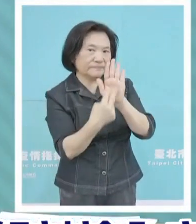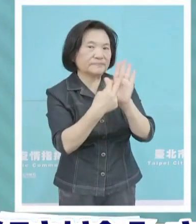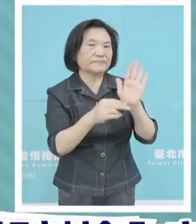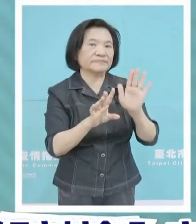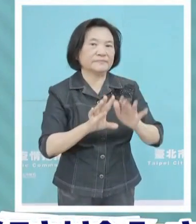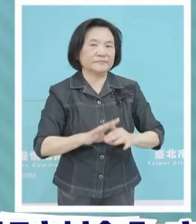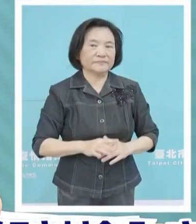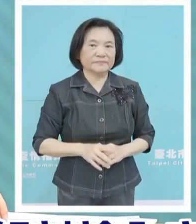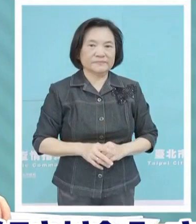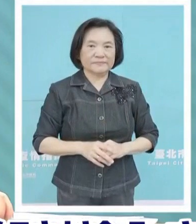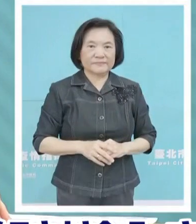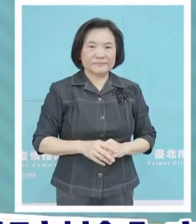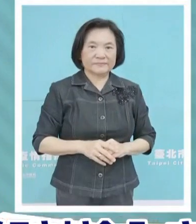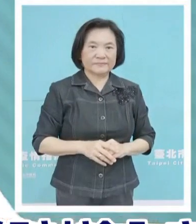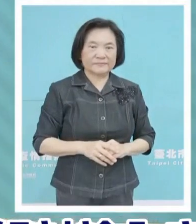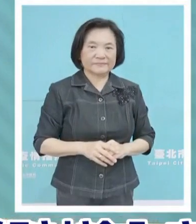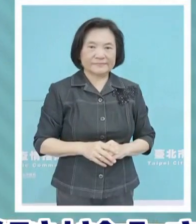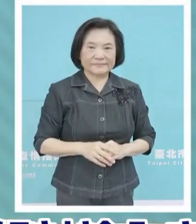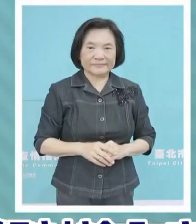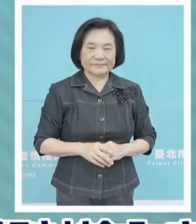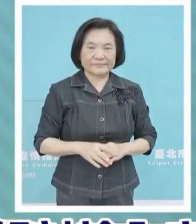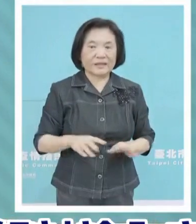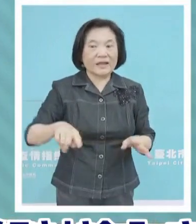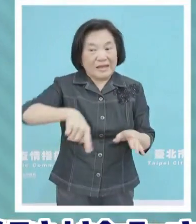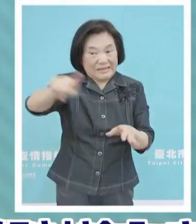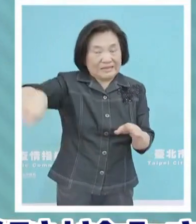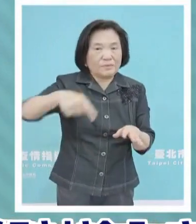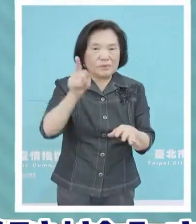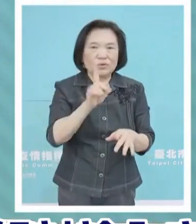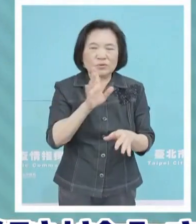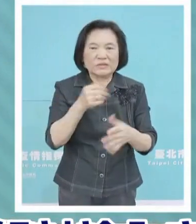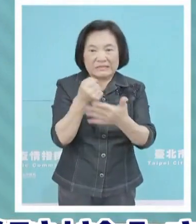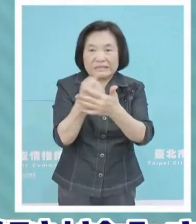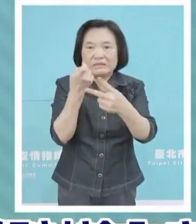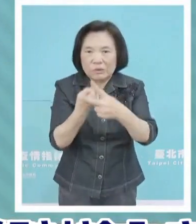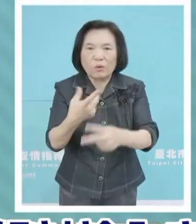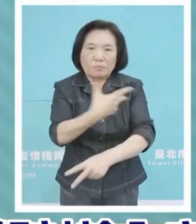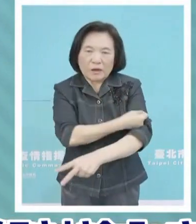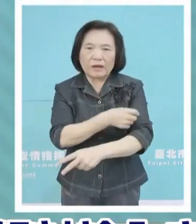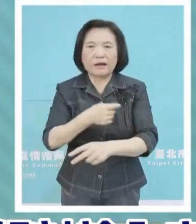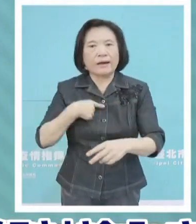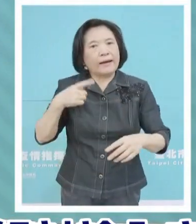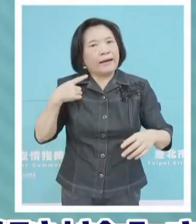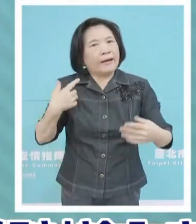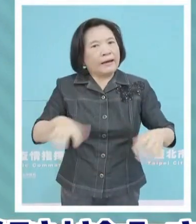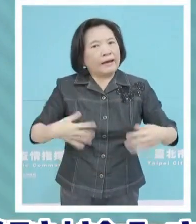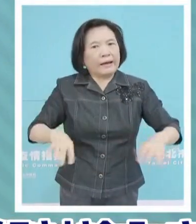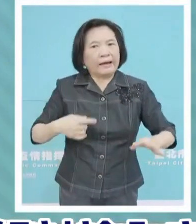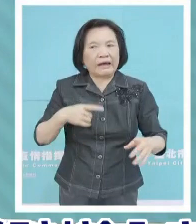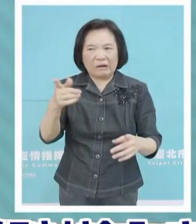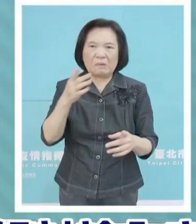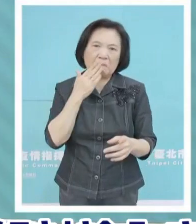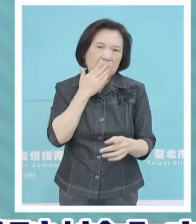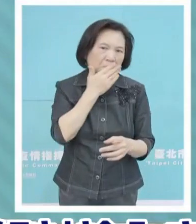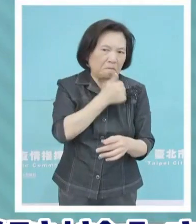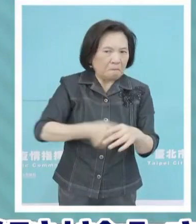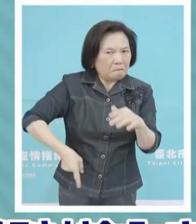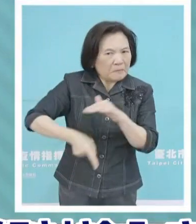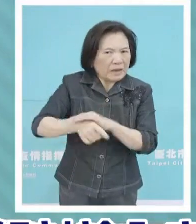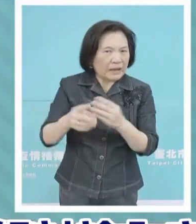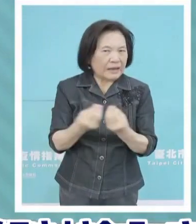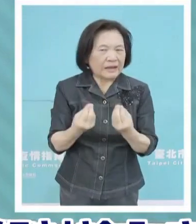他们承认是志工打的，我们要依法处理，也就是说这个都是在6月9号事发之后我